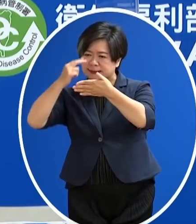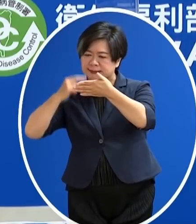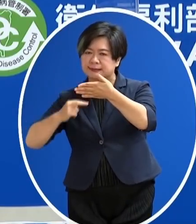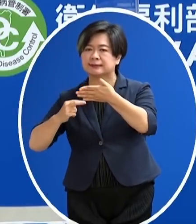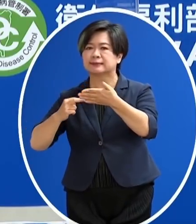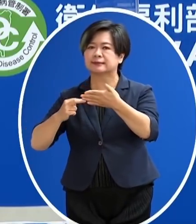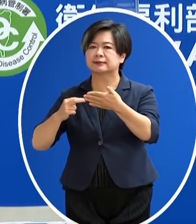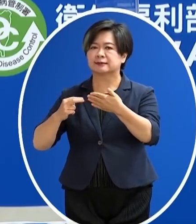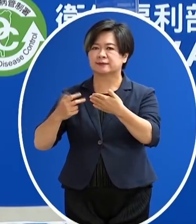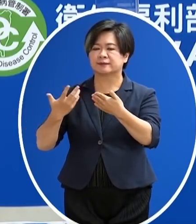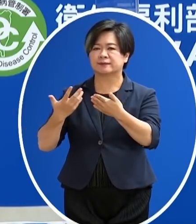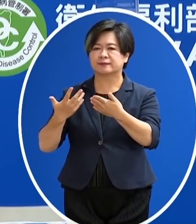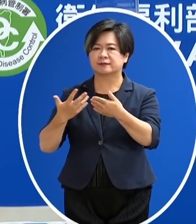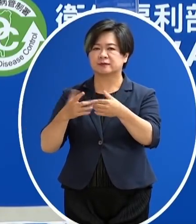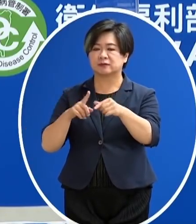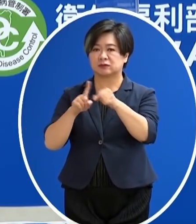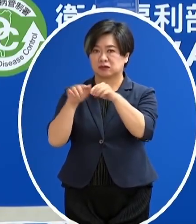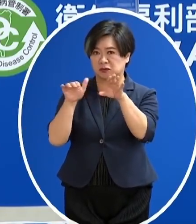稿